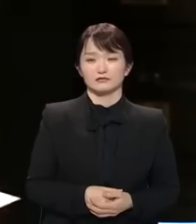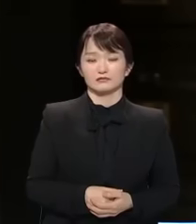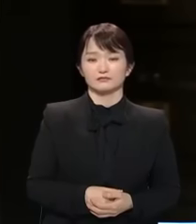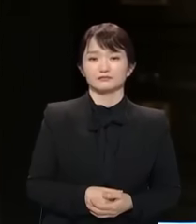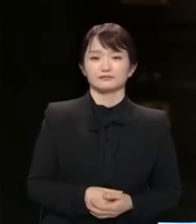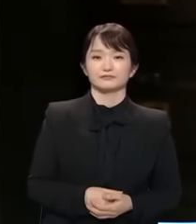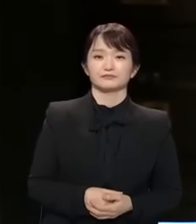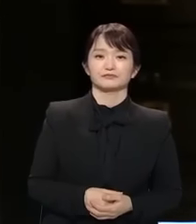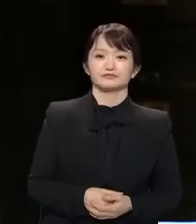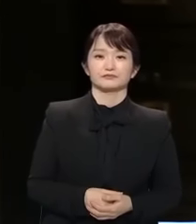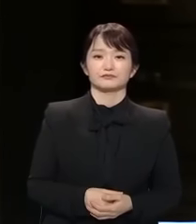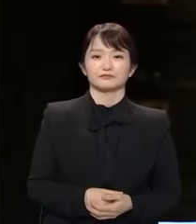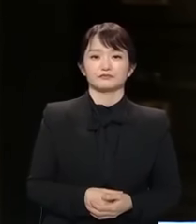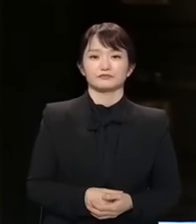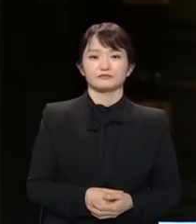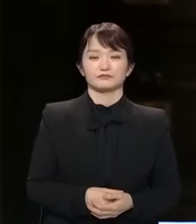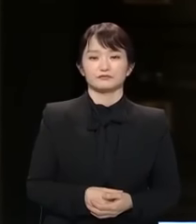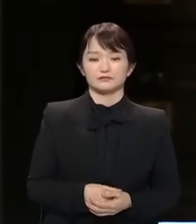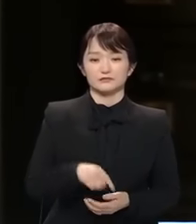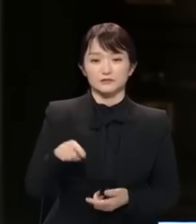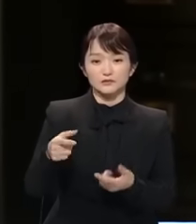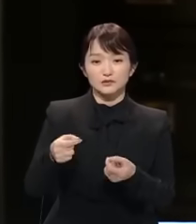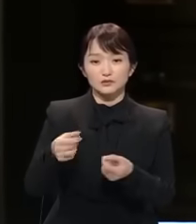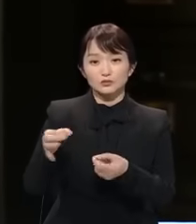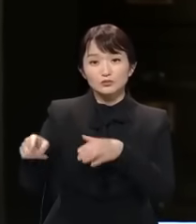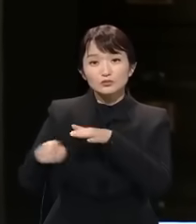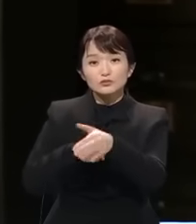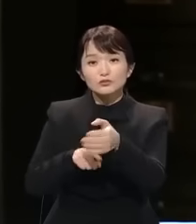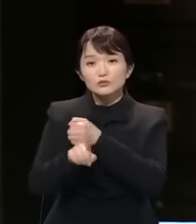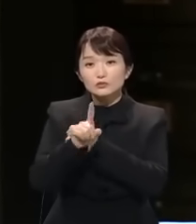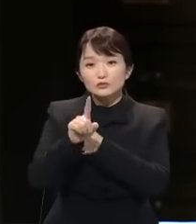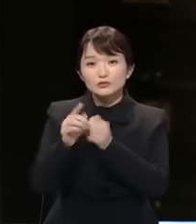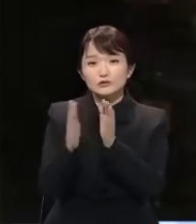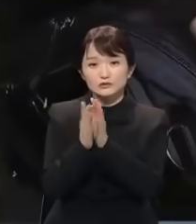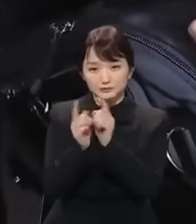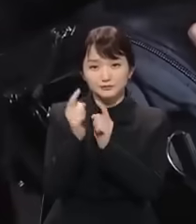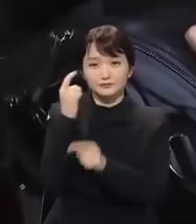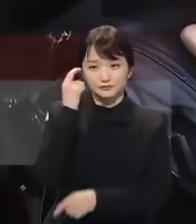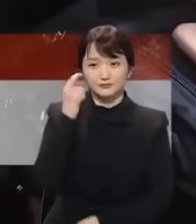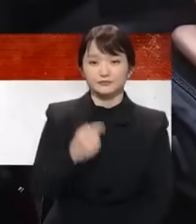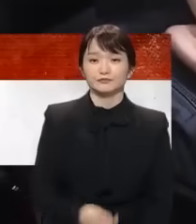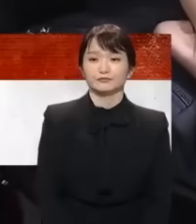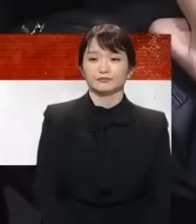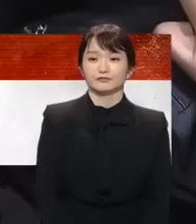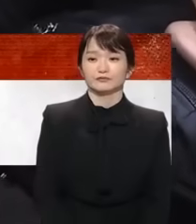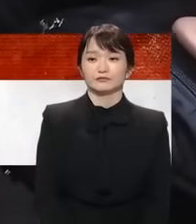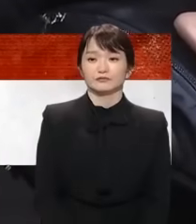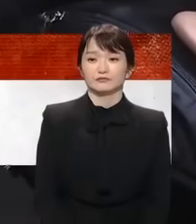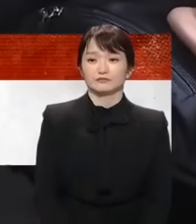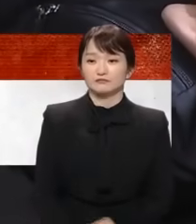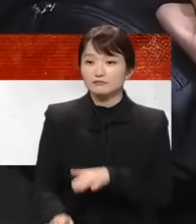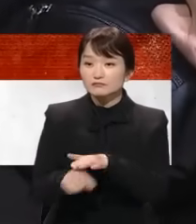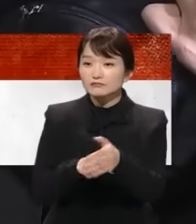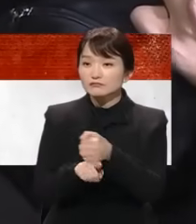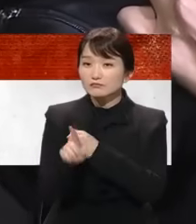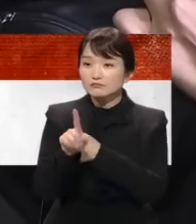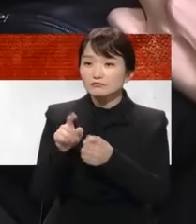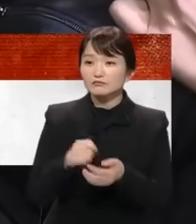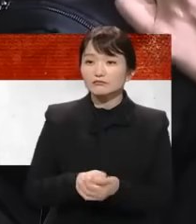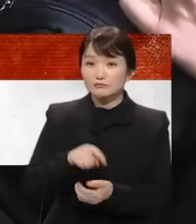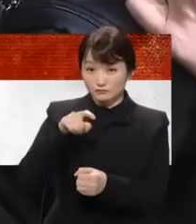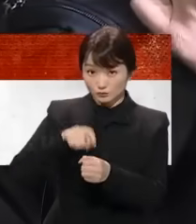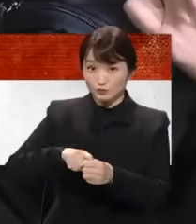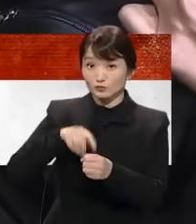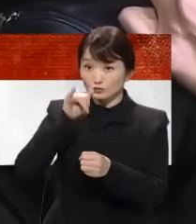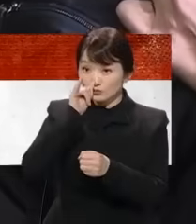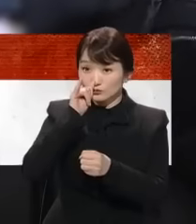자 그러면 여기서 왜 저짓을 했는지 직접 한번 들어보시죠 범행 왜 하셨어요 목적이